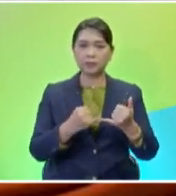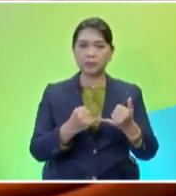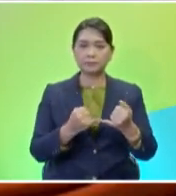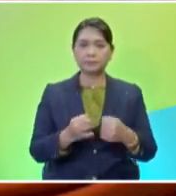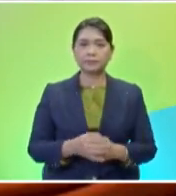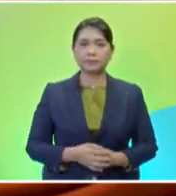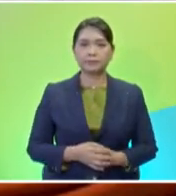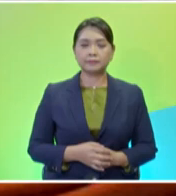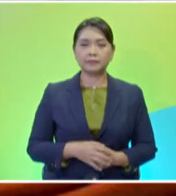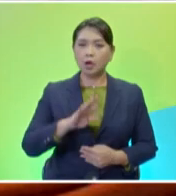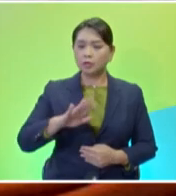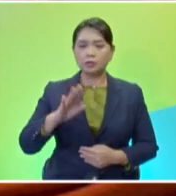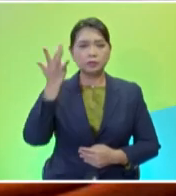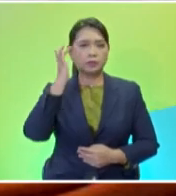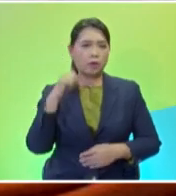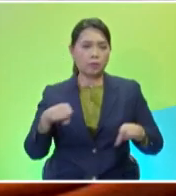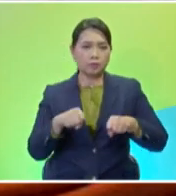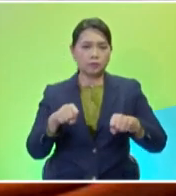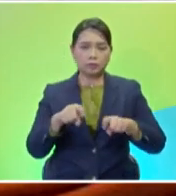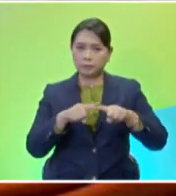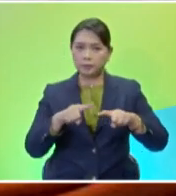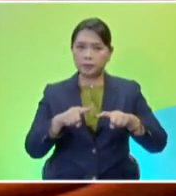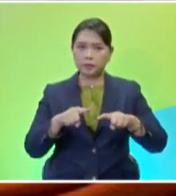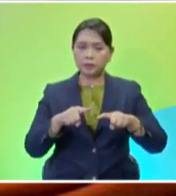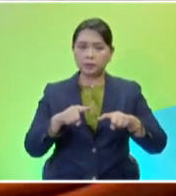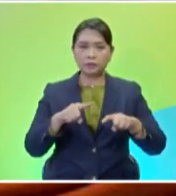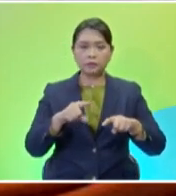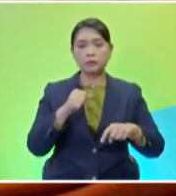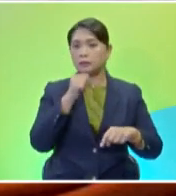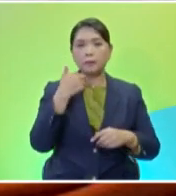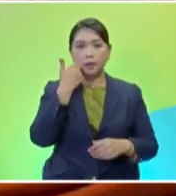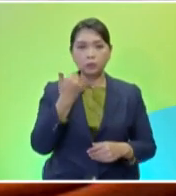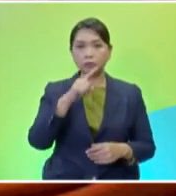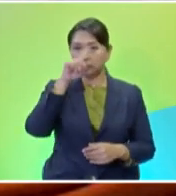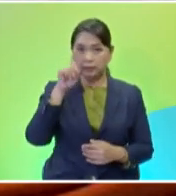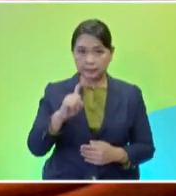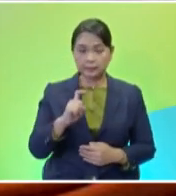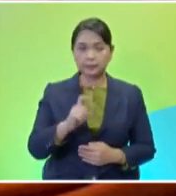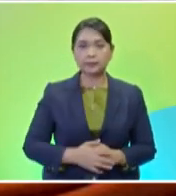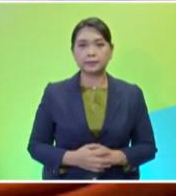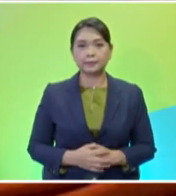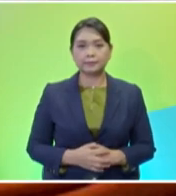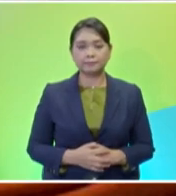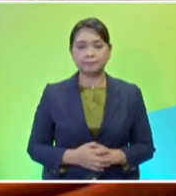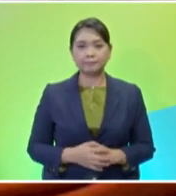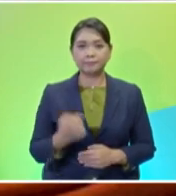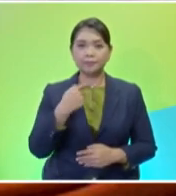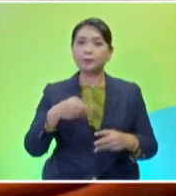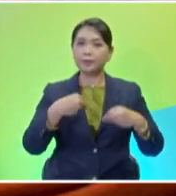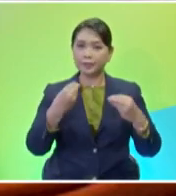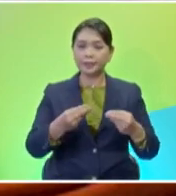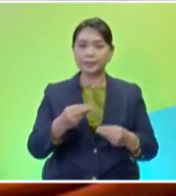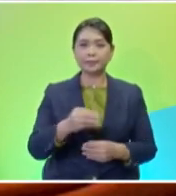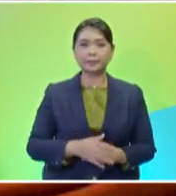tidak tahu memasak masakan Melayu dia Tidak segan meminta tunjuk ajar daripada tok semai kita berikan 5